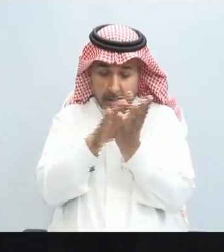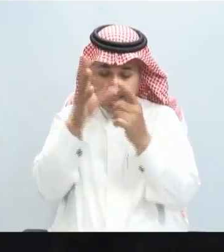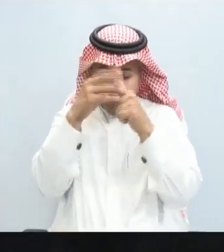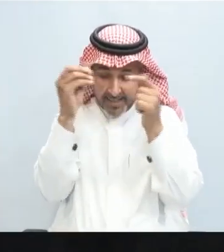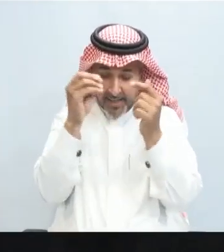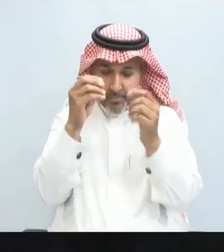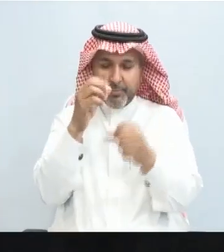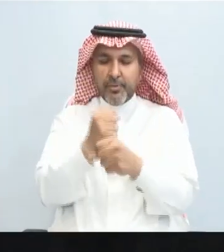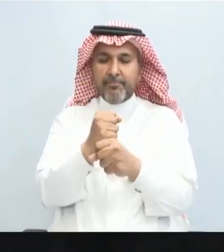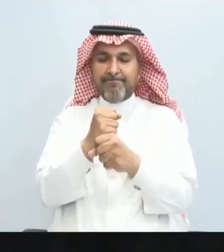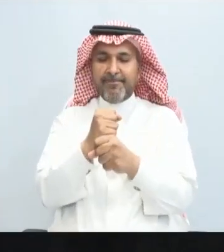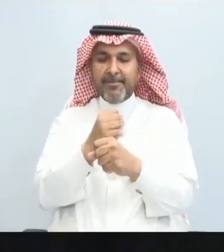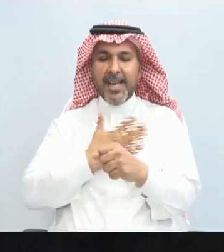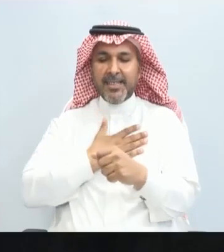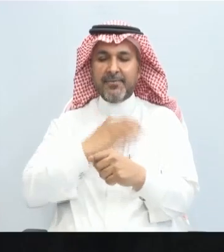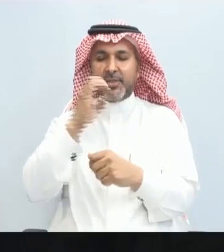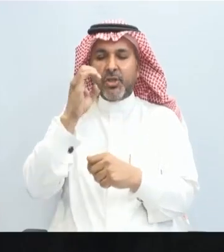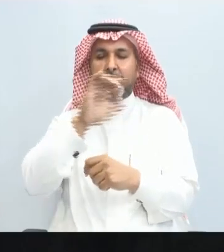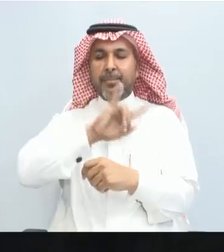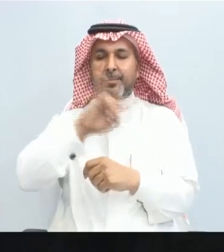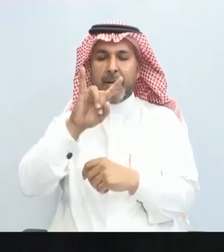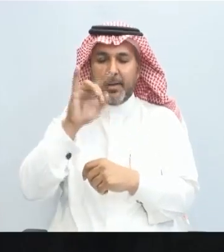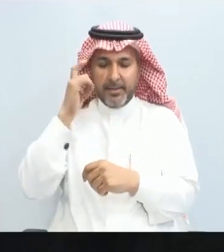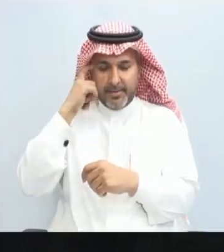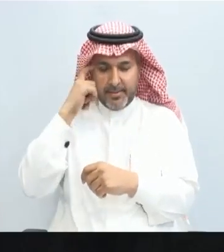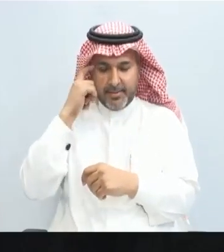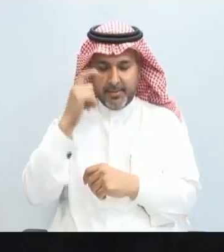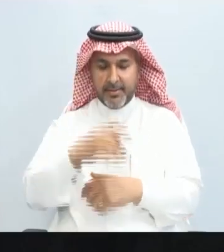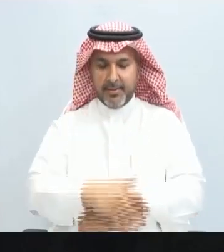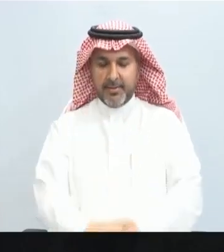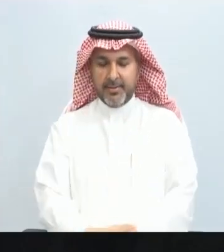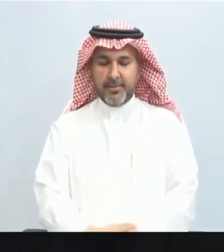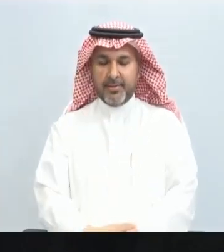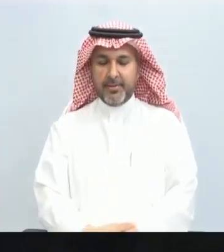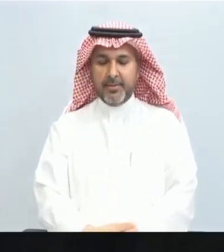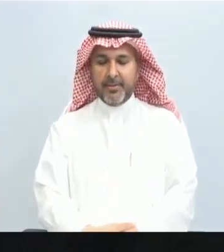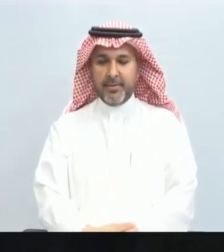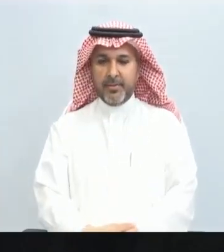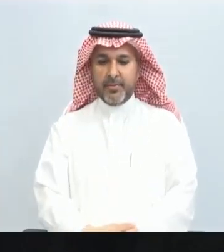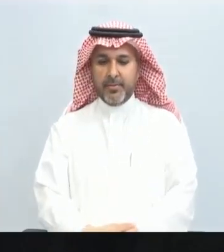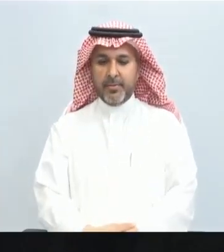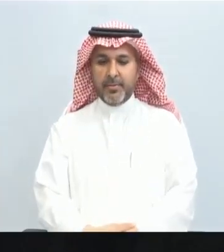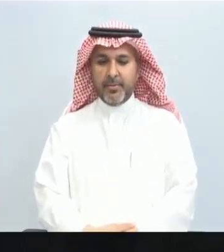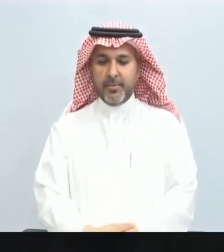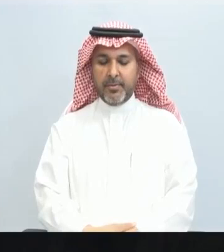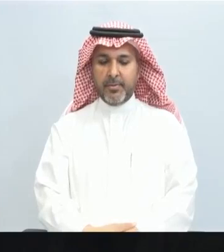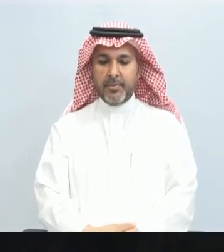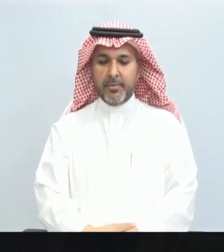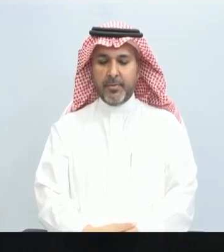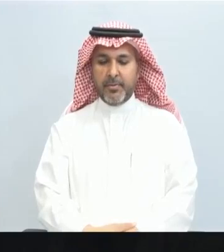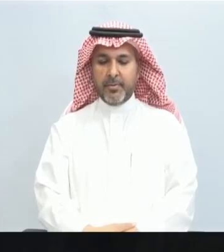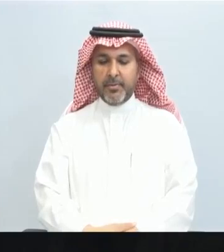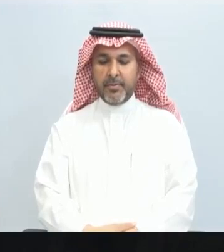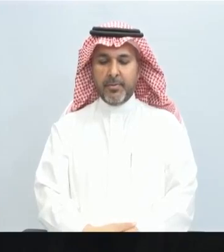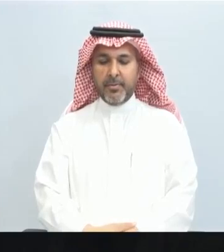فعلا سوف يكون الحل حلا موجبا صريحا حتى ما هو صفر اعلى من الصفر لو بتكه خفيفه ما